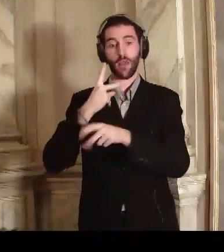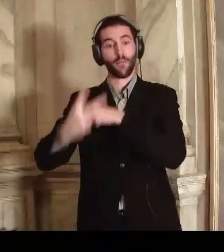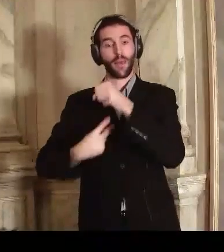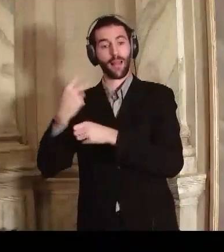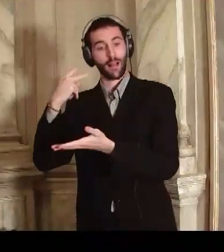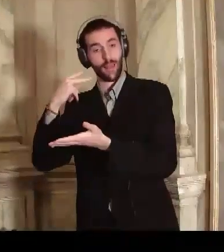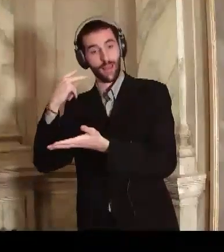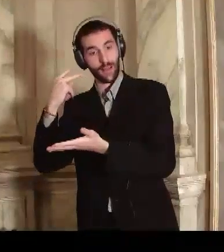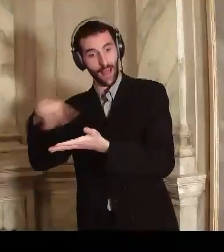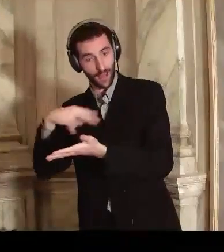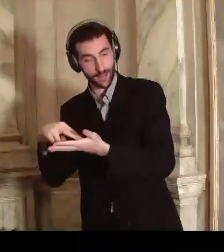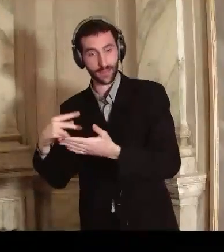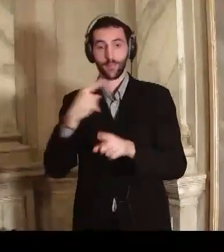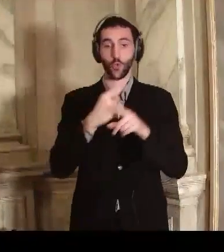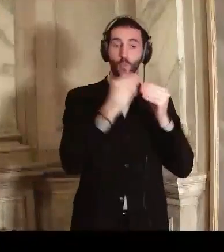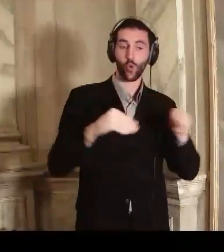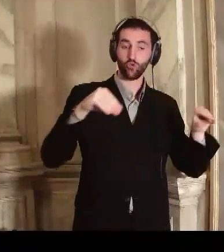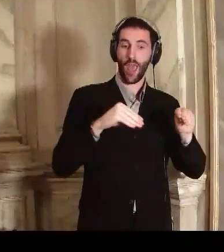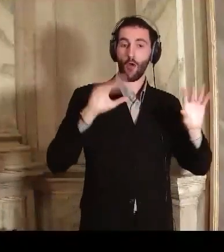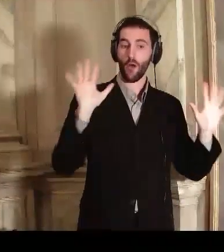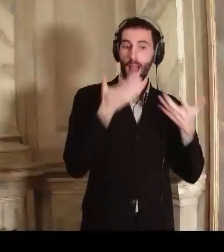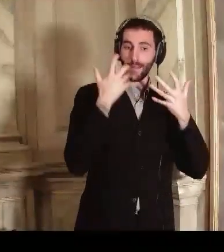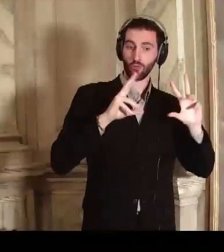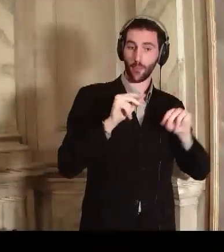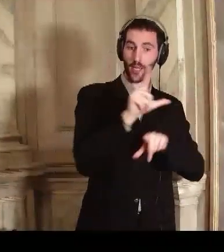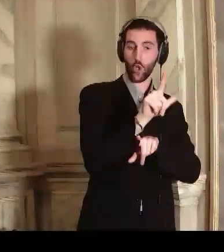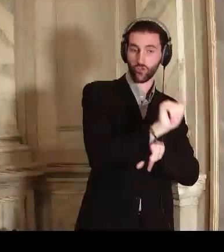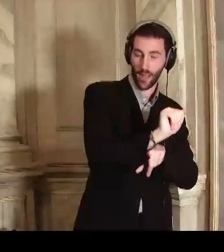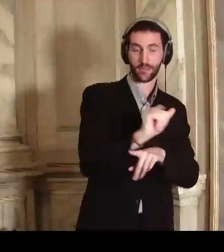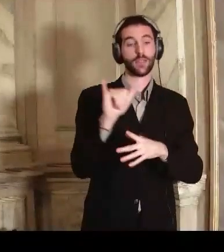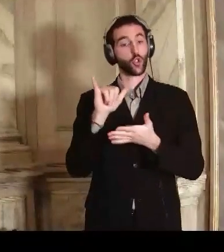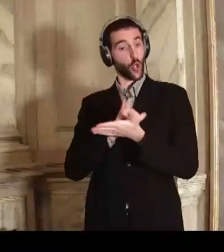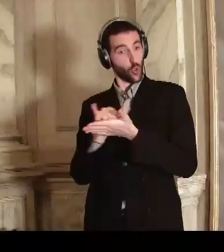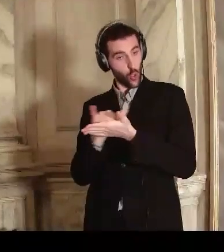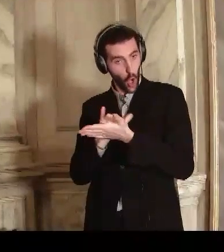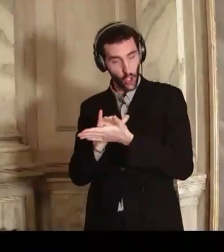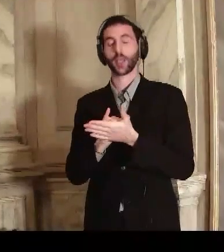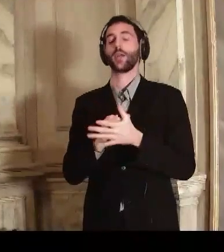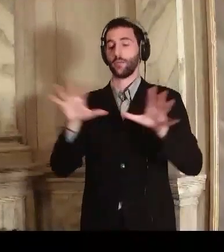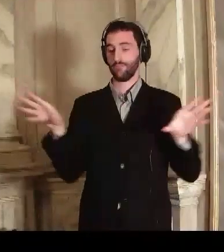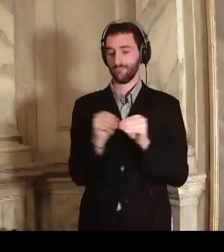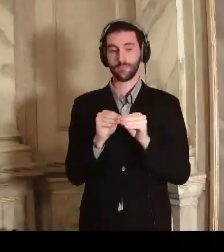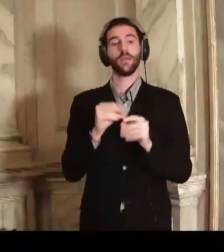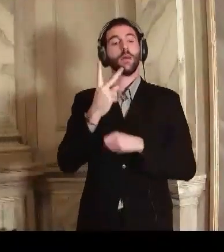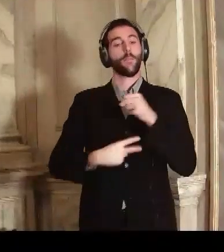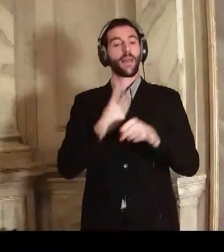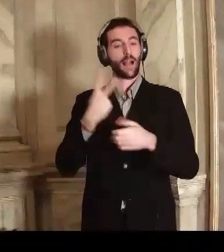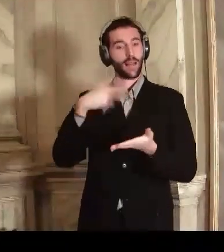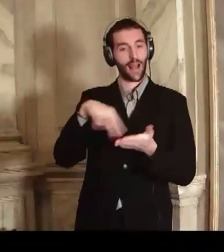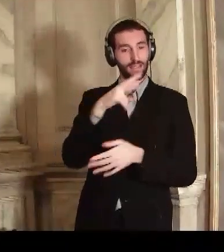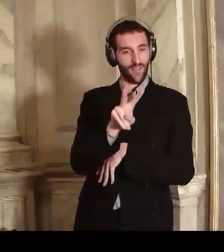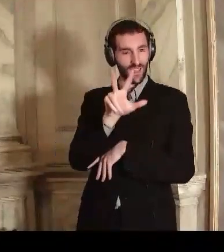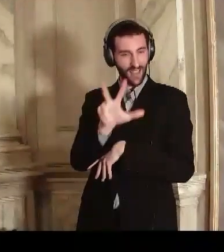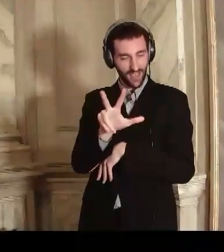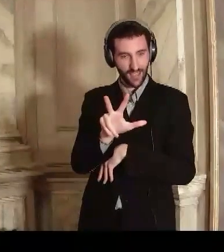Contemporanea di Los Angeles e il Museo d'Arte Moderna di New York, Biennale Danza 23 presenterà l'inaugurazione europea della